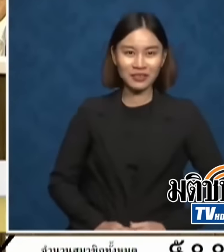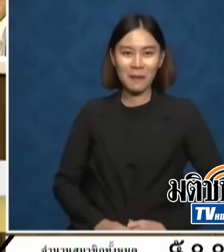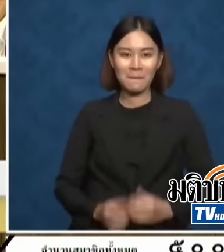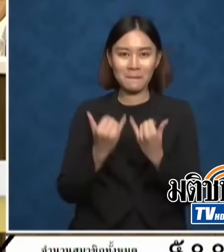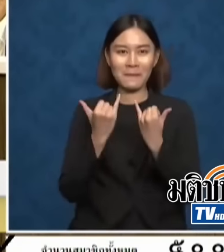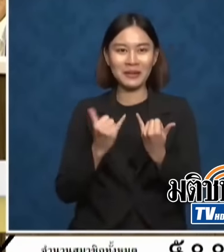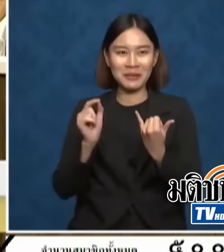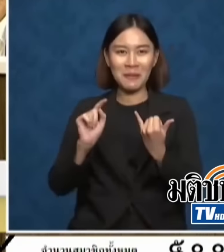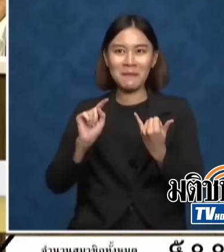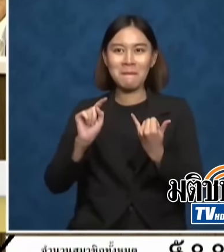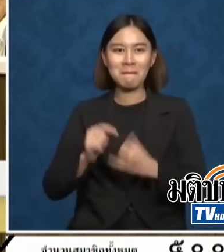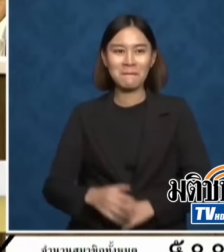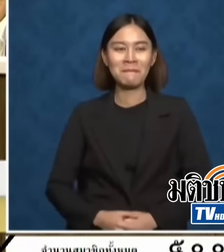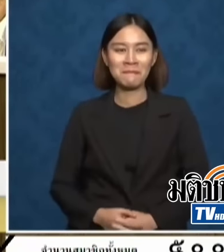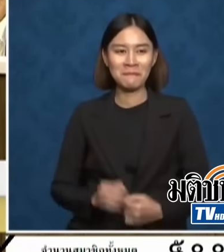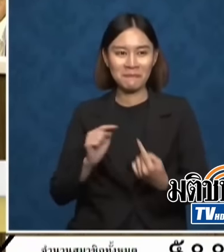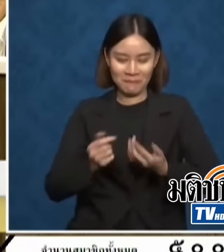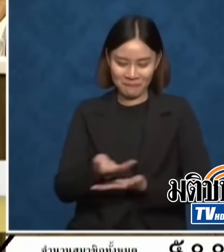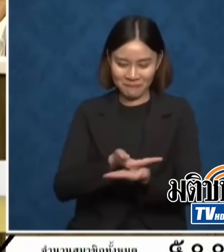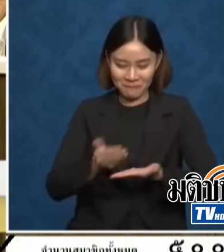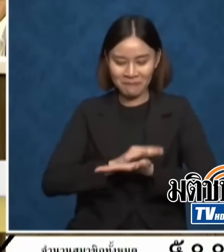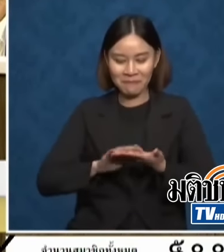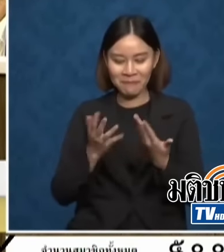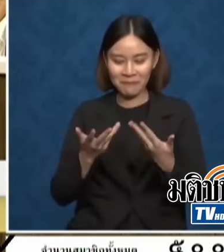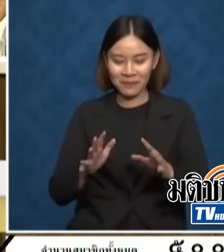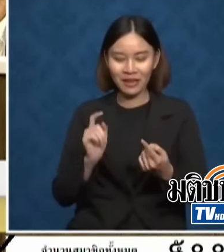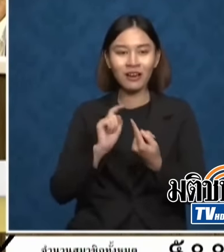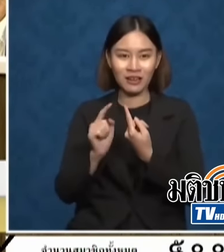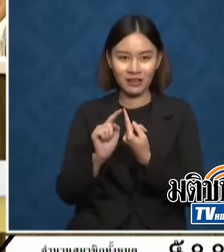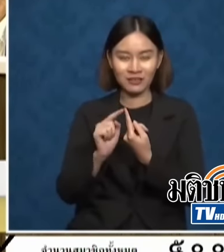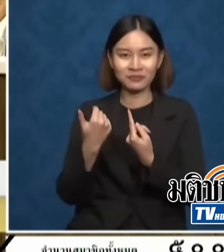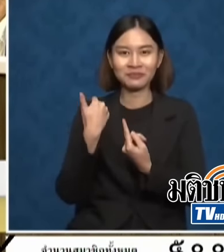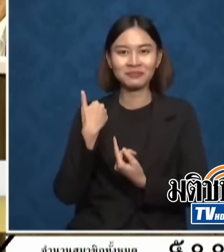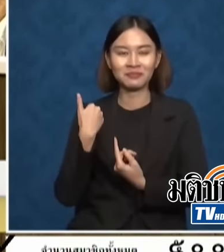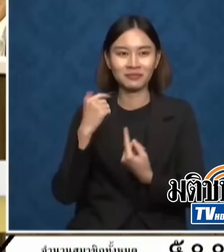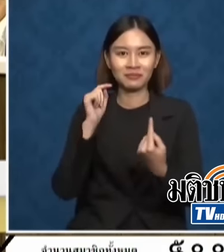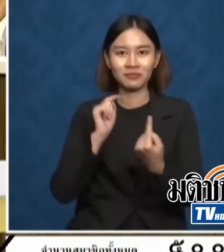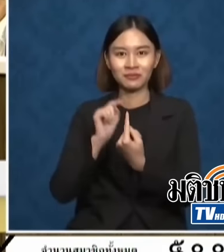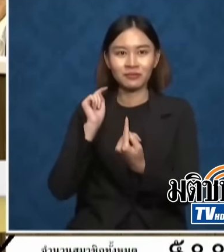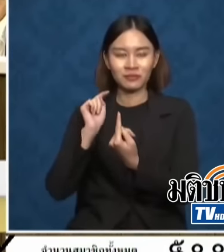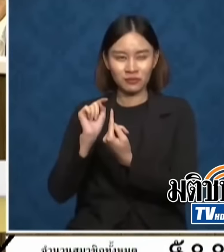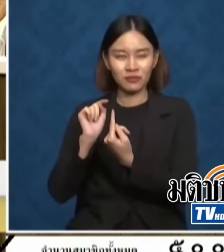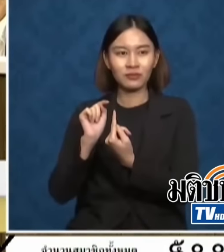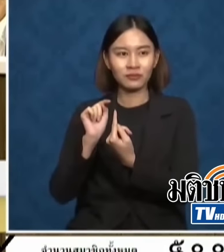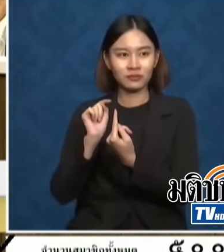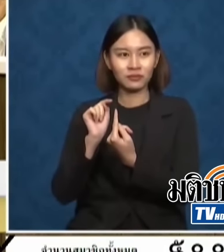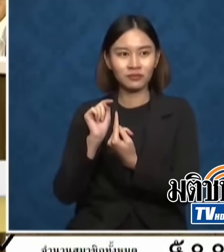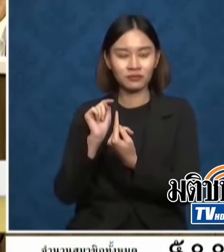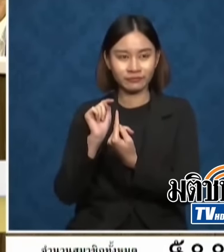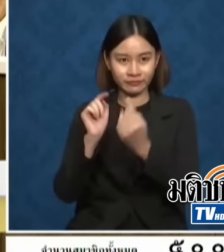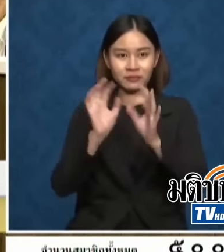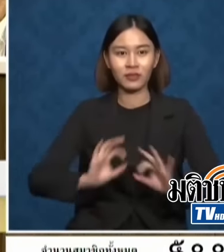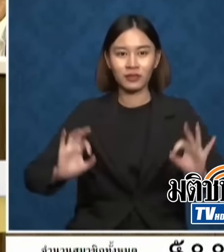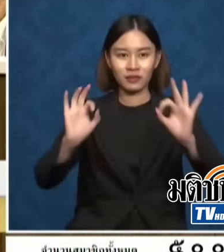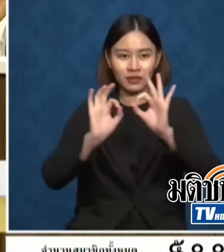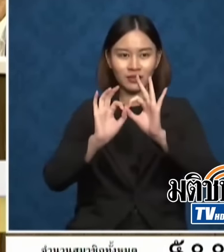าเราพิจารณาแล้วก็เห็นว่ามีประเด็นสอดคล้องอย่างมีนัยส